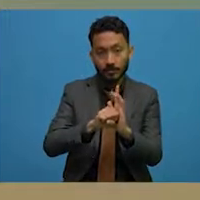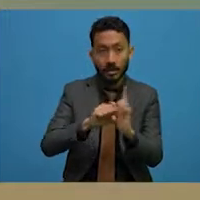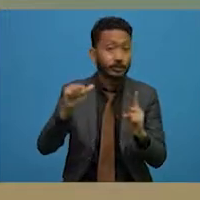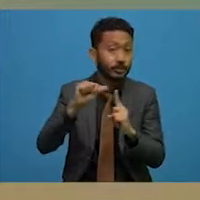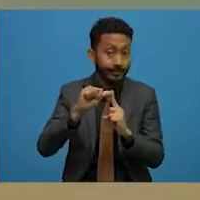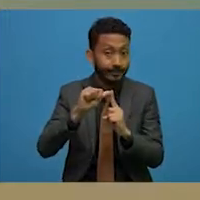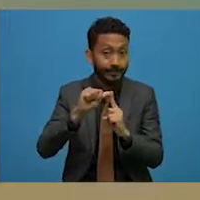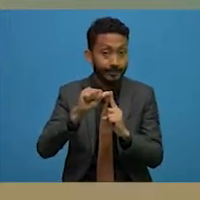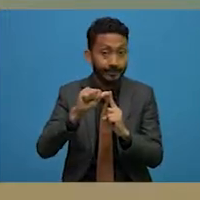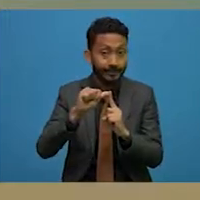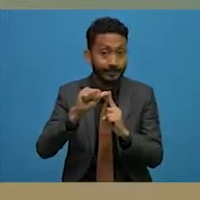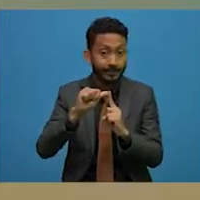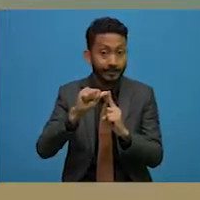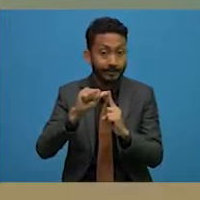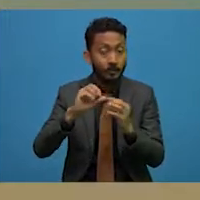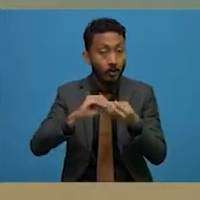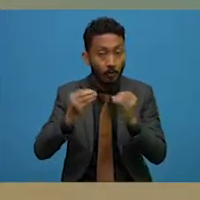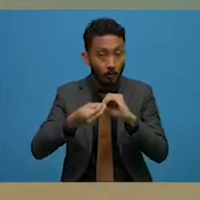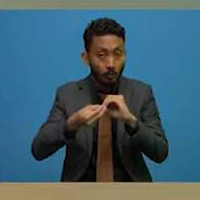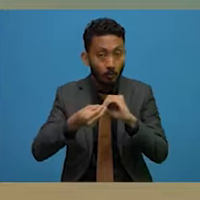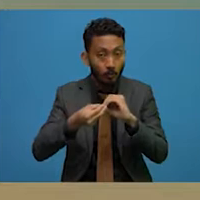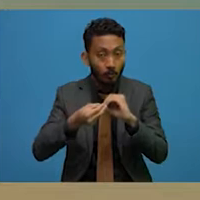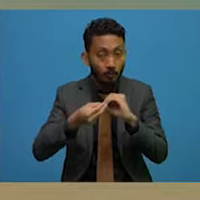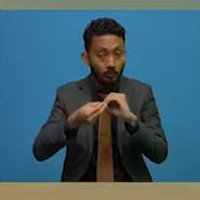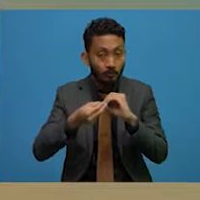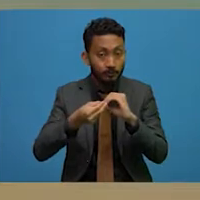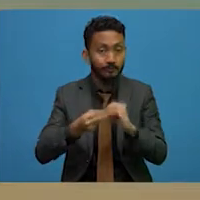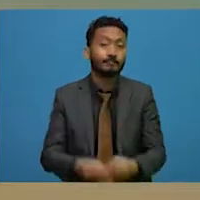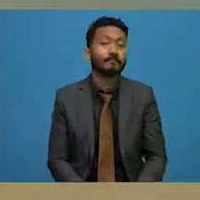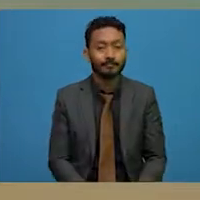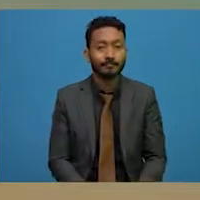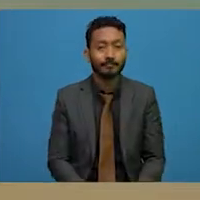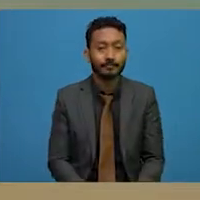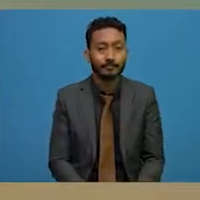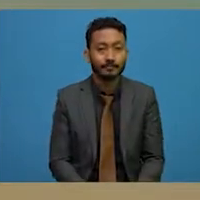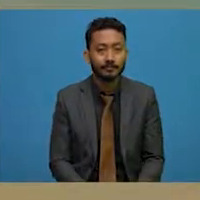abjad, nombor dan statistik.